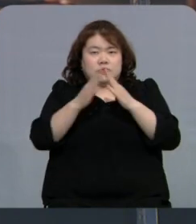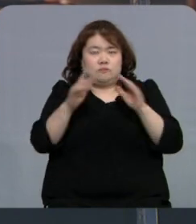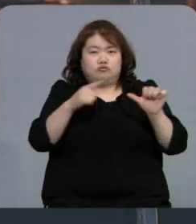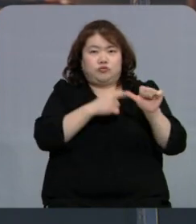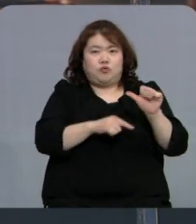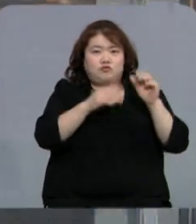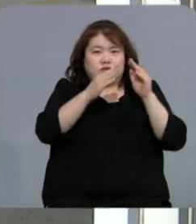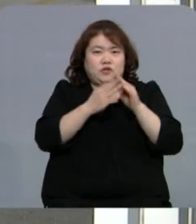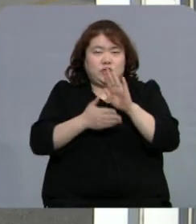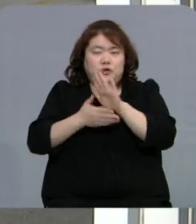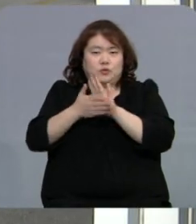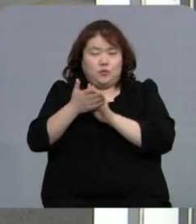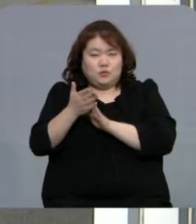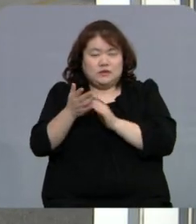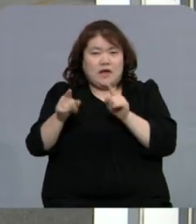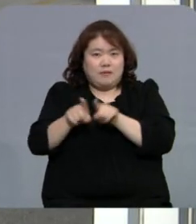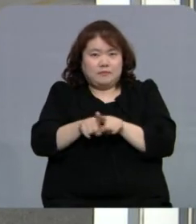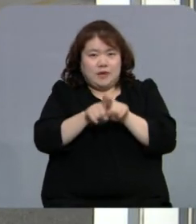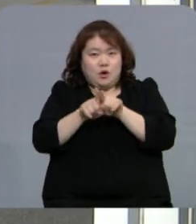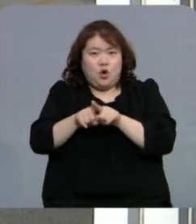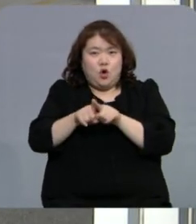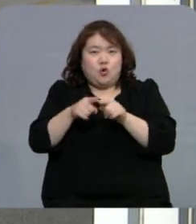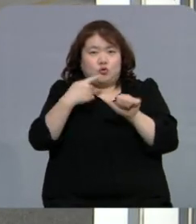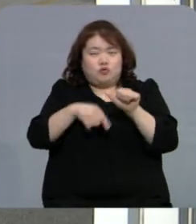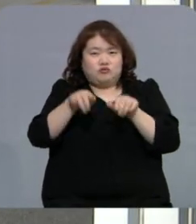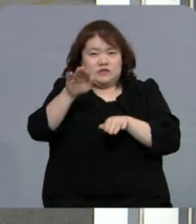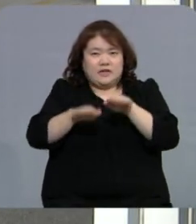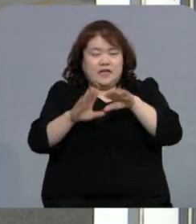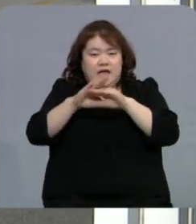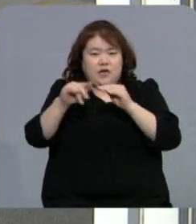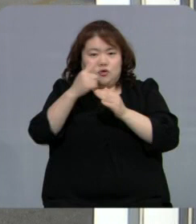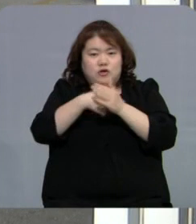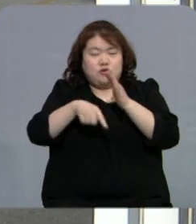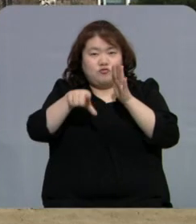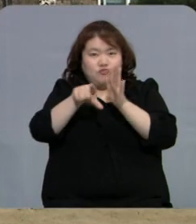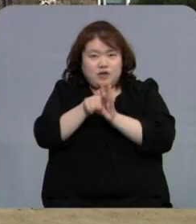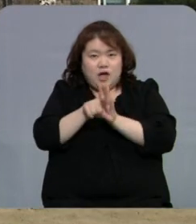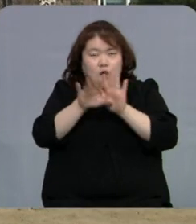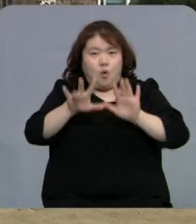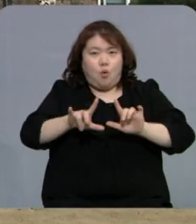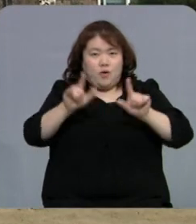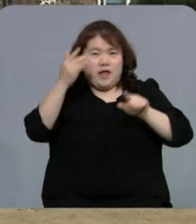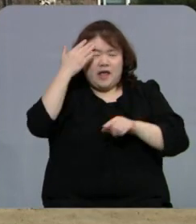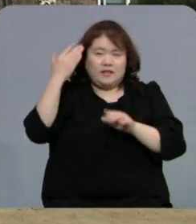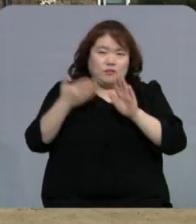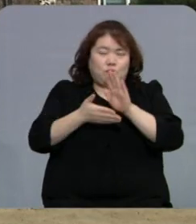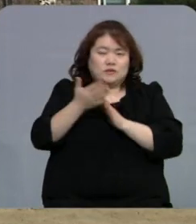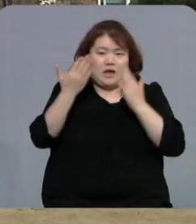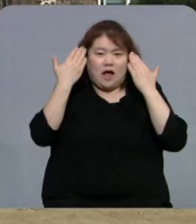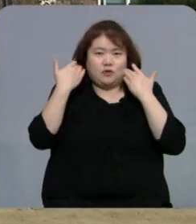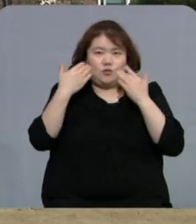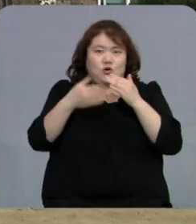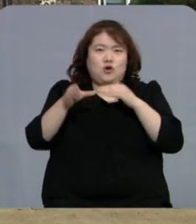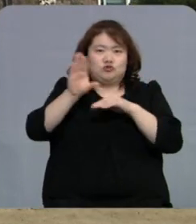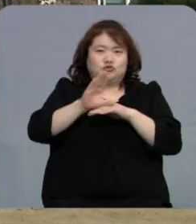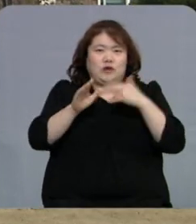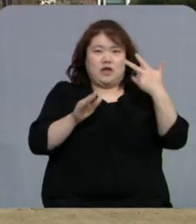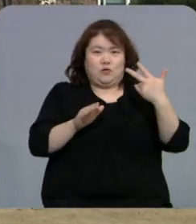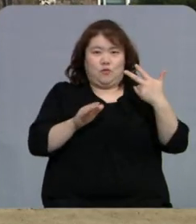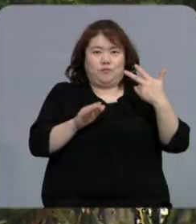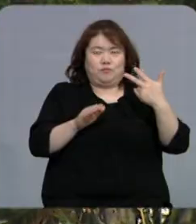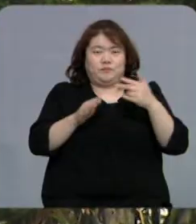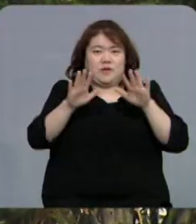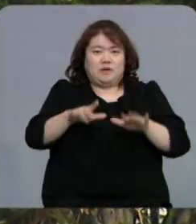전북교육청이 도심 공동화와 교육 격차 해소를 위해 올해 원도심 학교를 추가로 운영합니다.